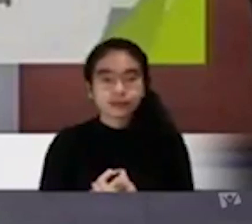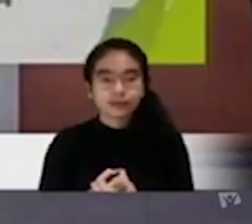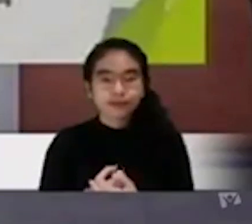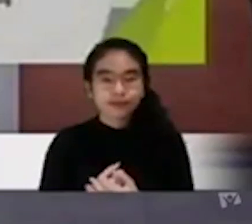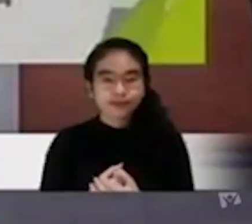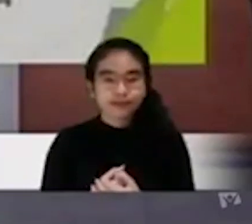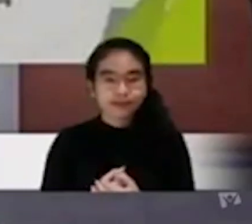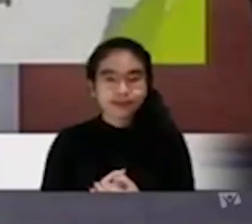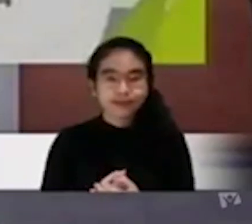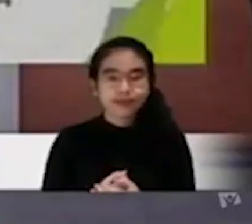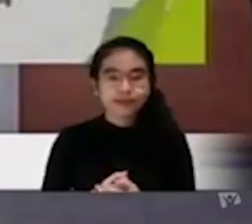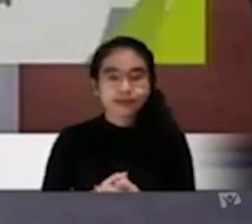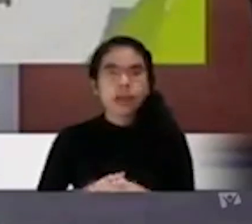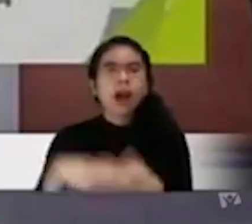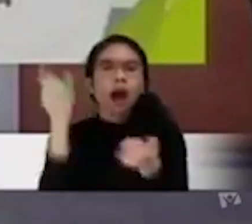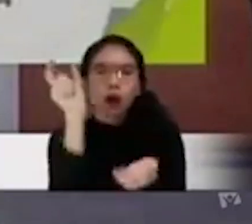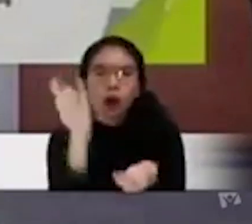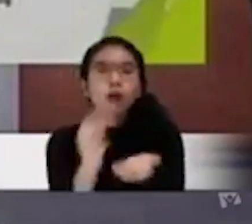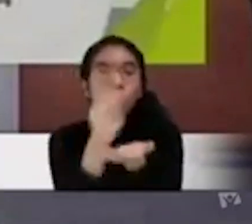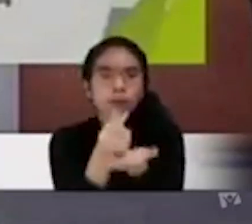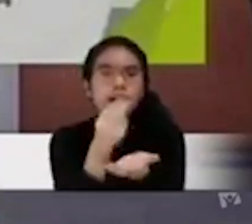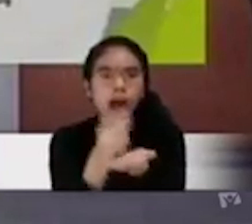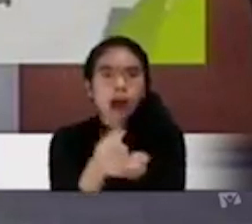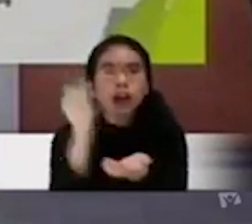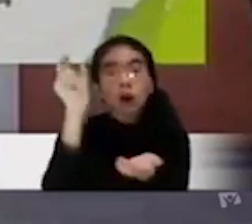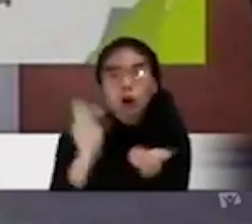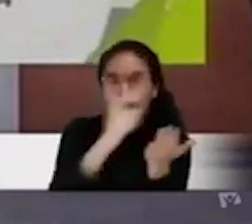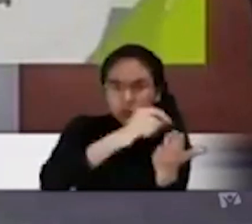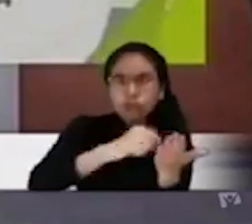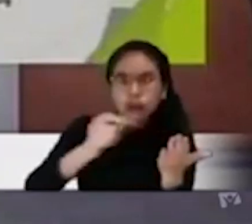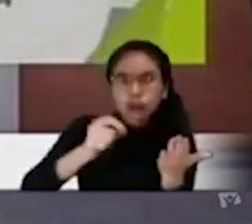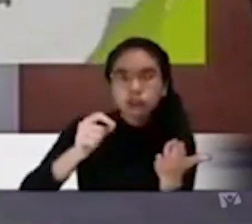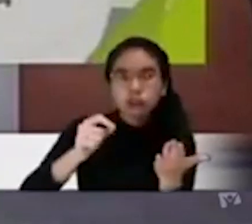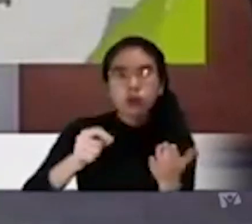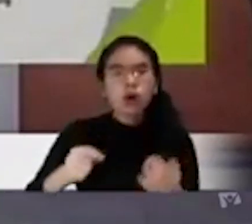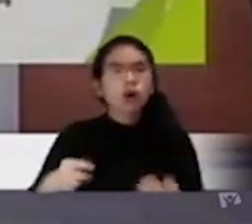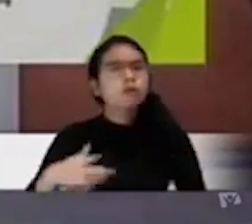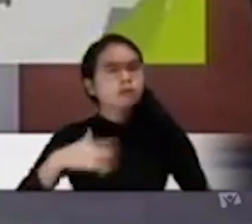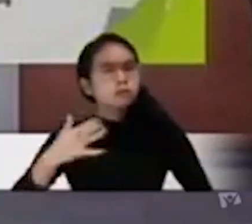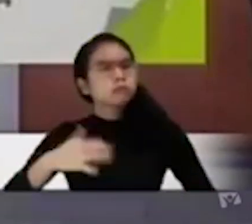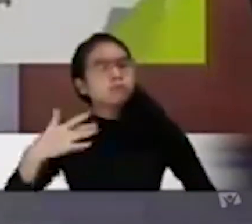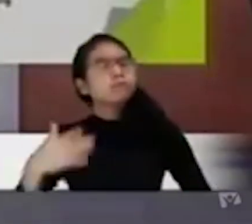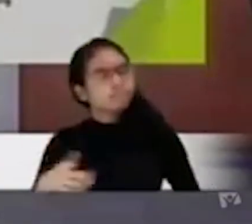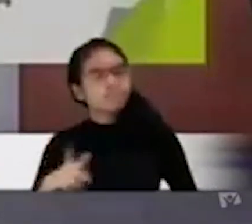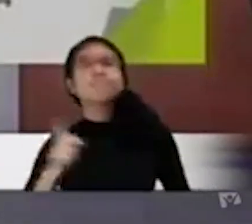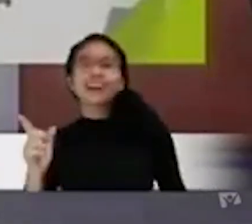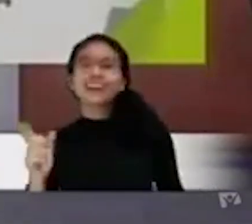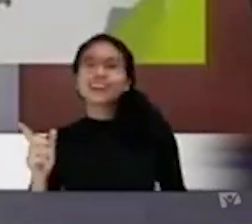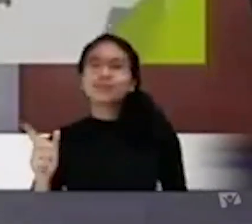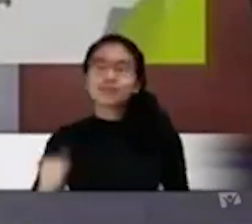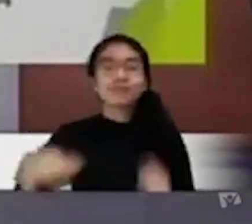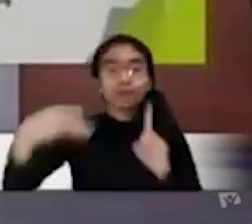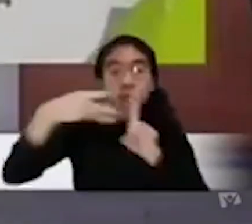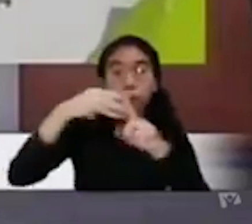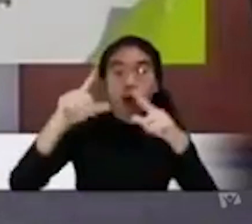Sekretaris, kita juga merasa bangga ikut merayakan bagaimana rumah sakit ini